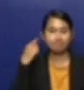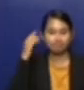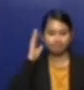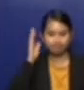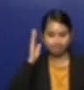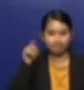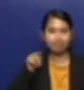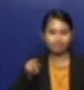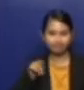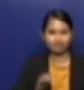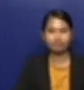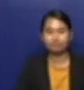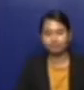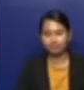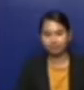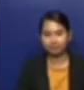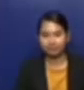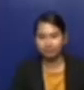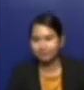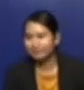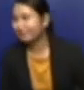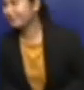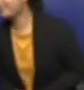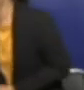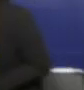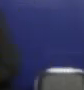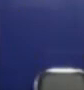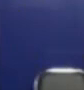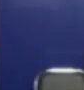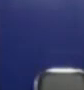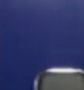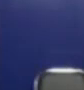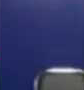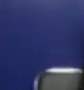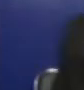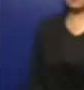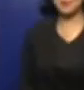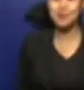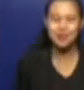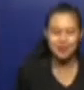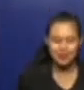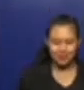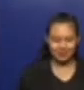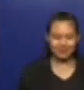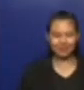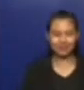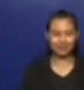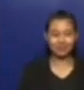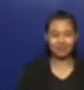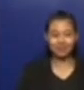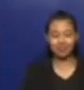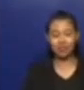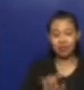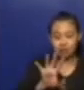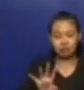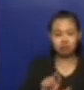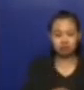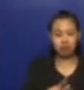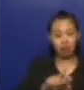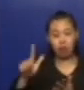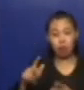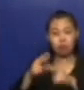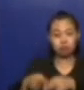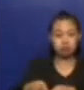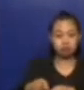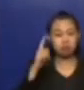อุวันโง่ท่านโดนบีบหรือโดนลาออกผมจำไม่ได้ท่านยังออกม